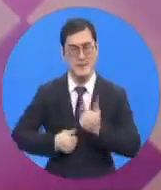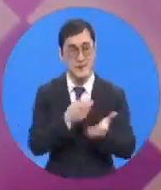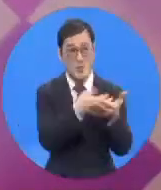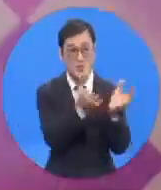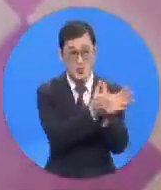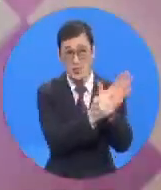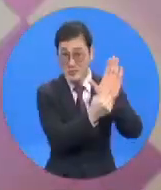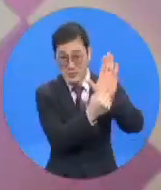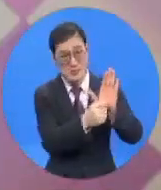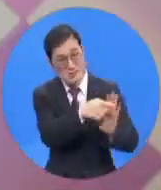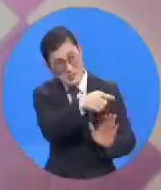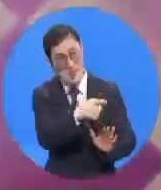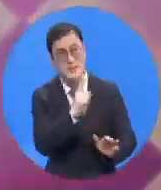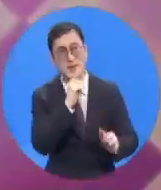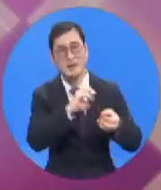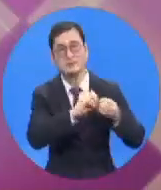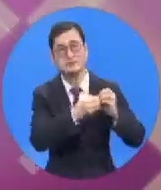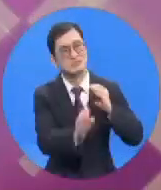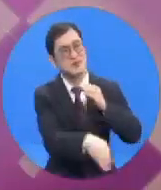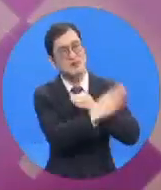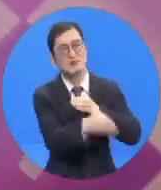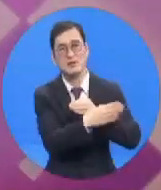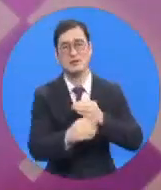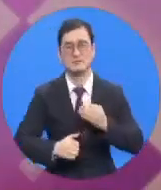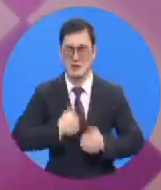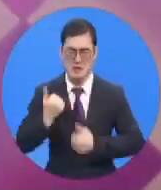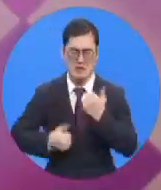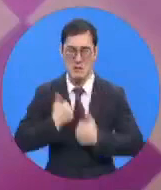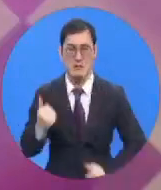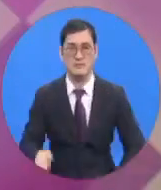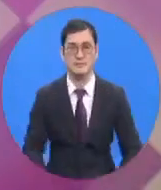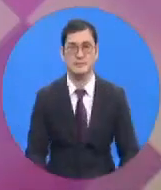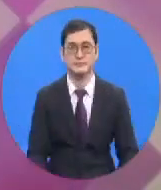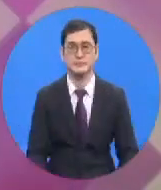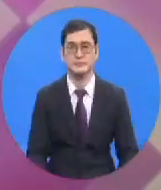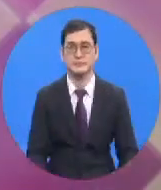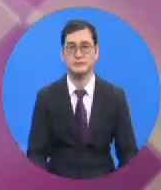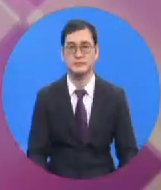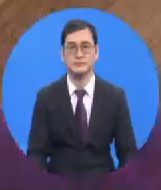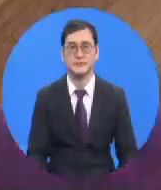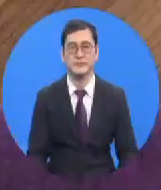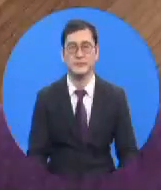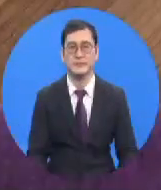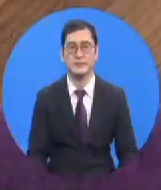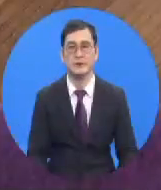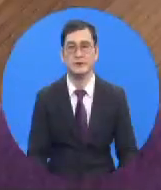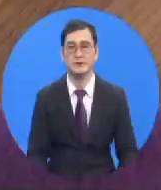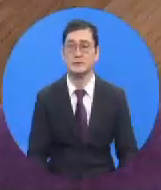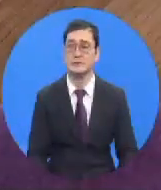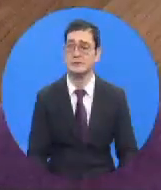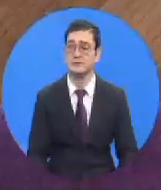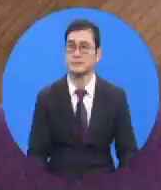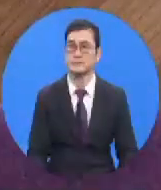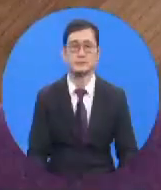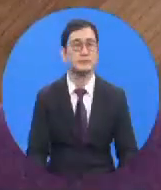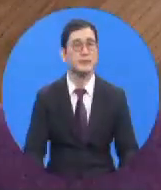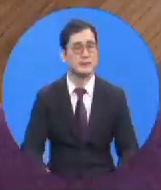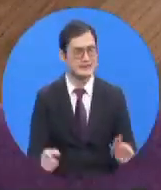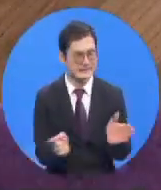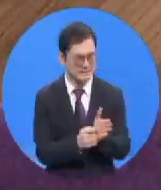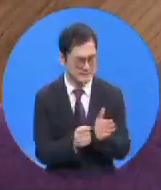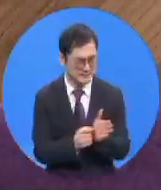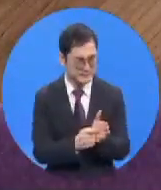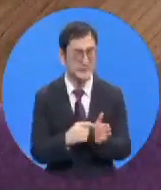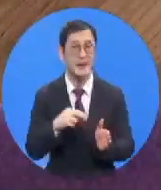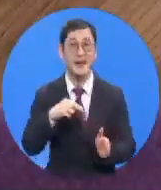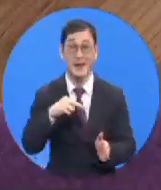대해서 저건 말이 안 된다. 이렇게 실명을 비판에 나섰습니다. 네. 변호사님 볼 때는 어떠세요? 급하더라도 그리고 급할수록